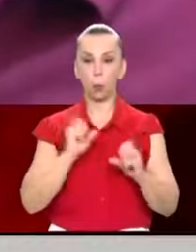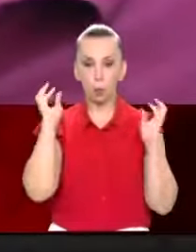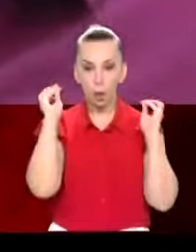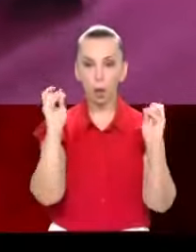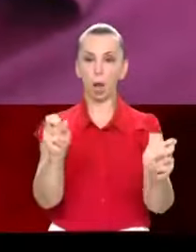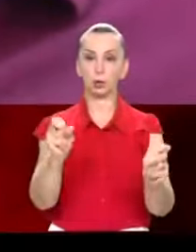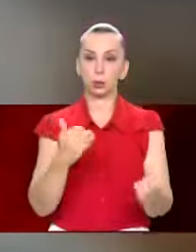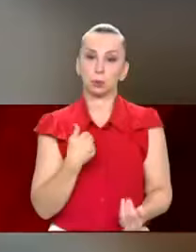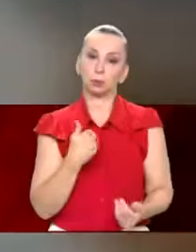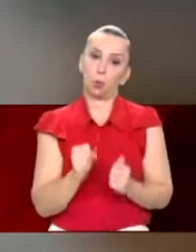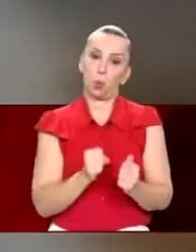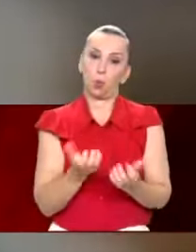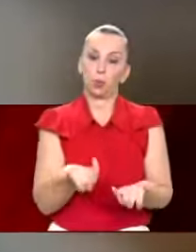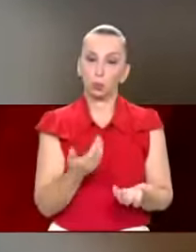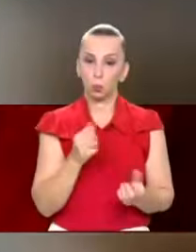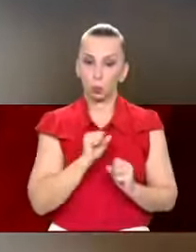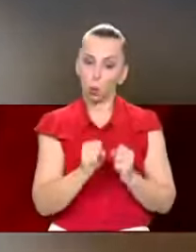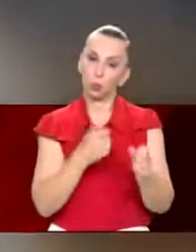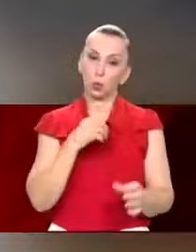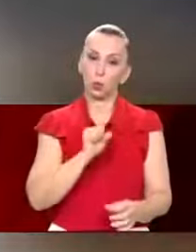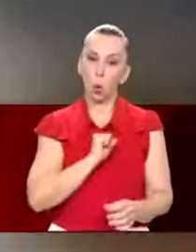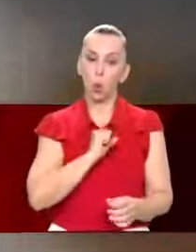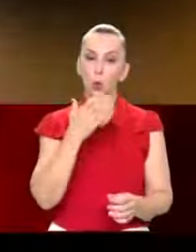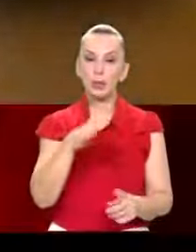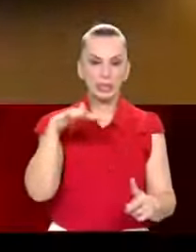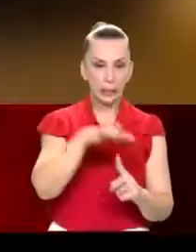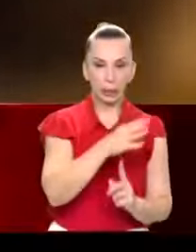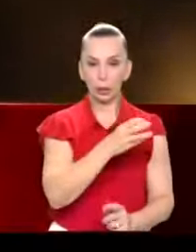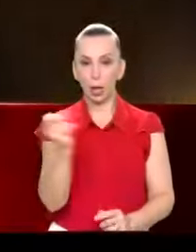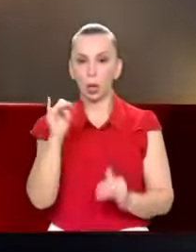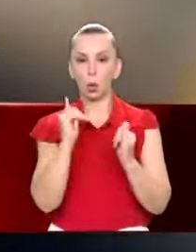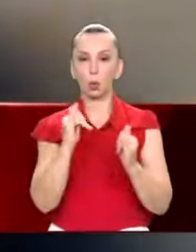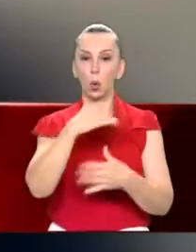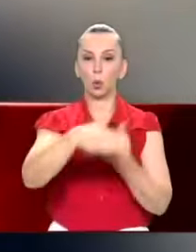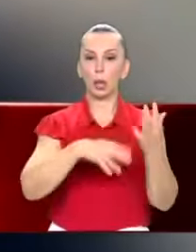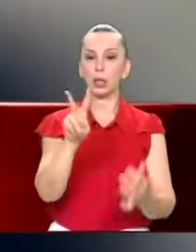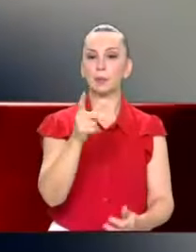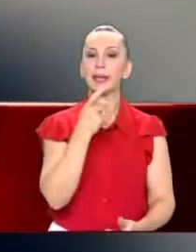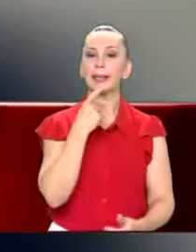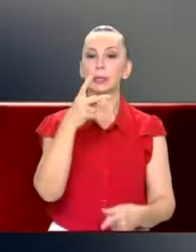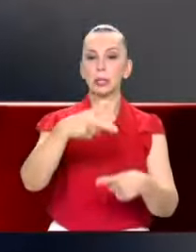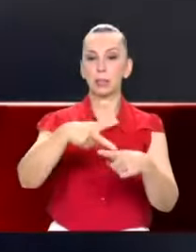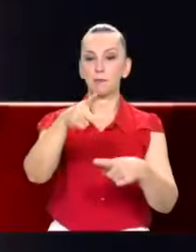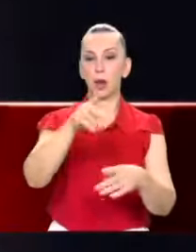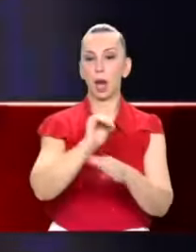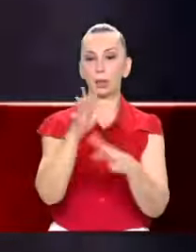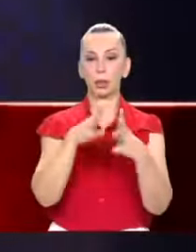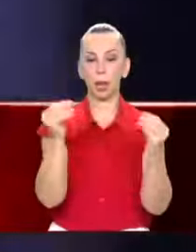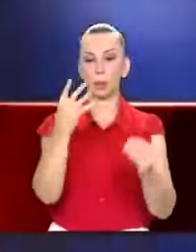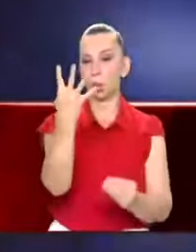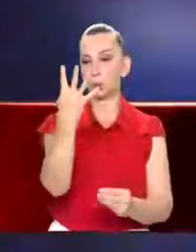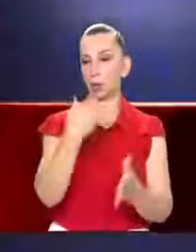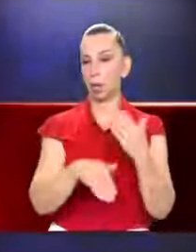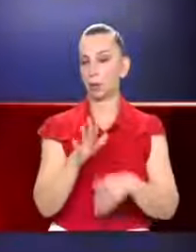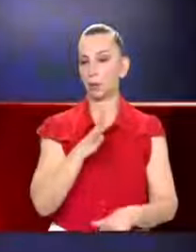buralara, içeri koştuk. Çatışmanın ardından saldırganlar kaçtı. Korkunç olayda 20 yaşındaki Zafer Eren hayatını kaybetti. 4 kişi